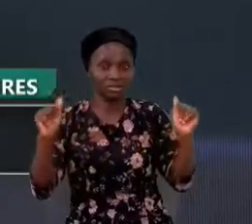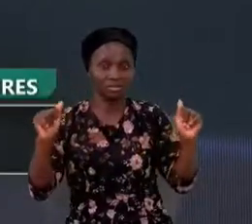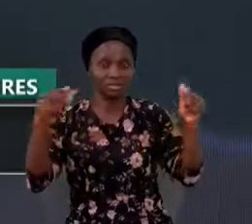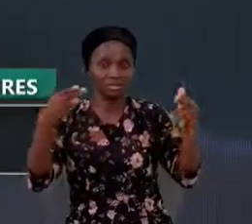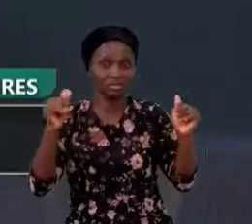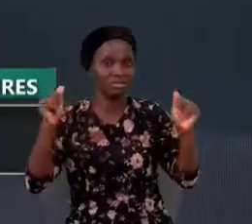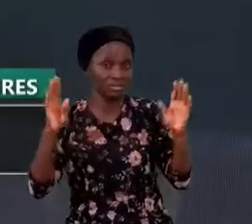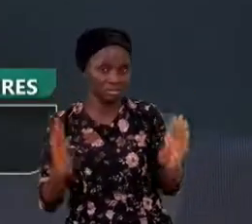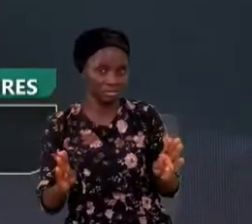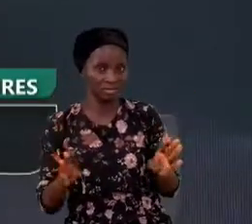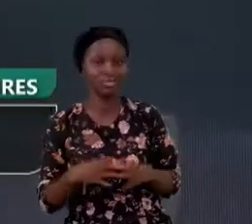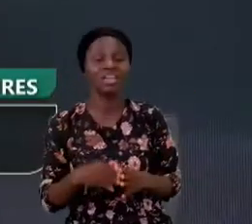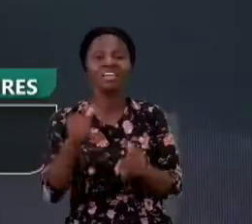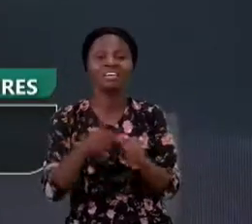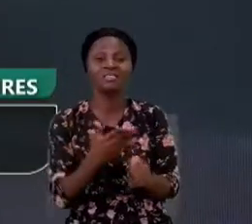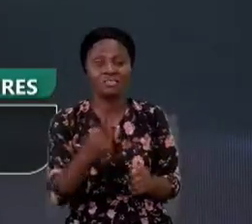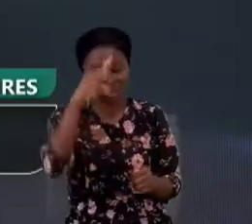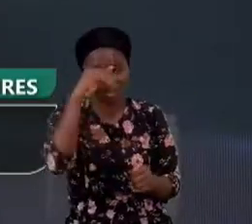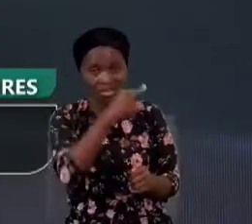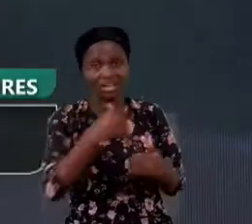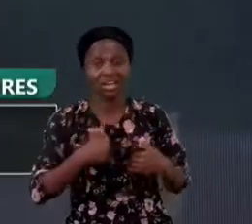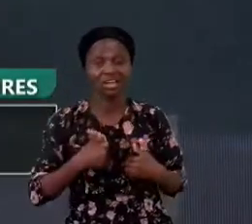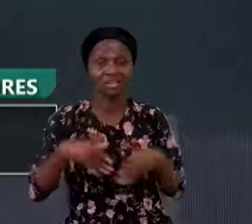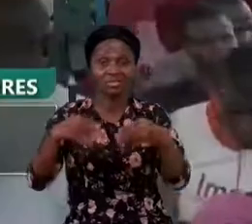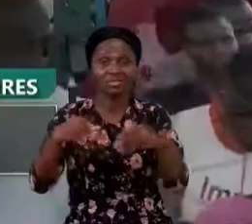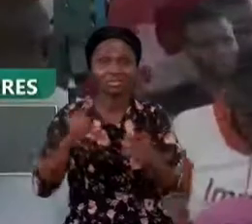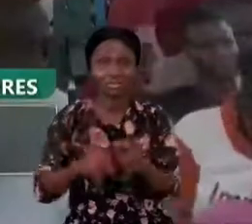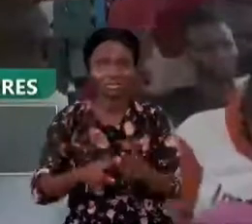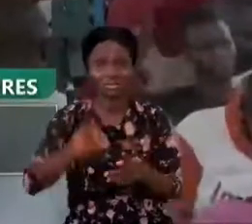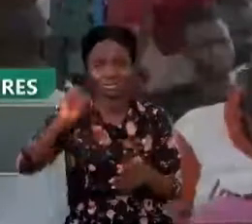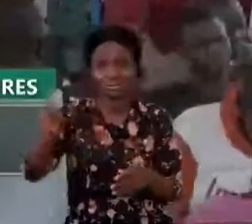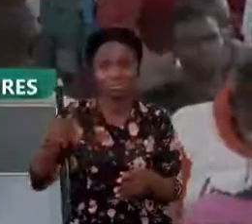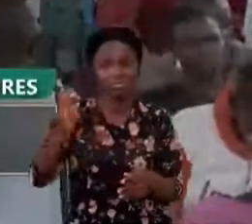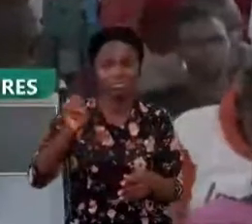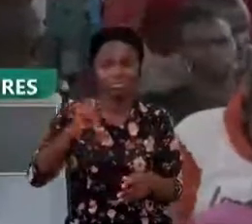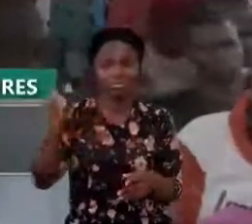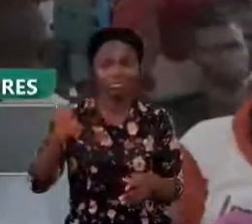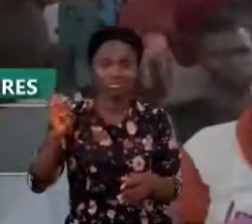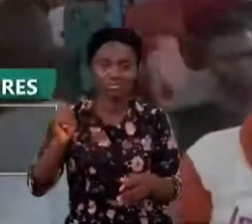savoir qui ne sont pas à vendre dans votre vie. Donnez-moi un bon amen.